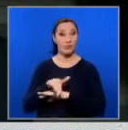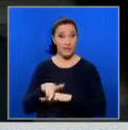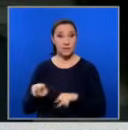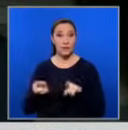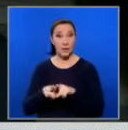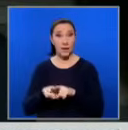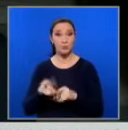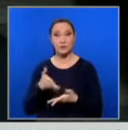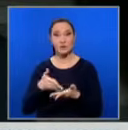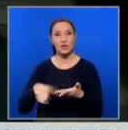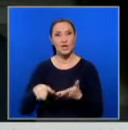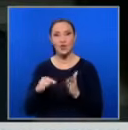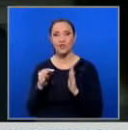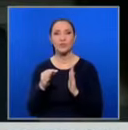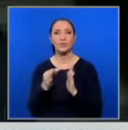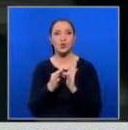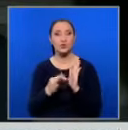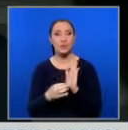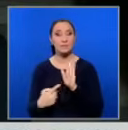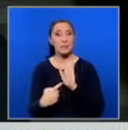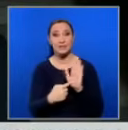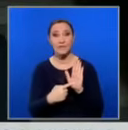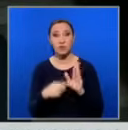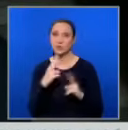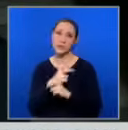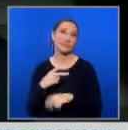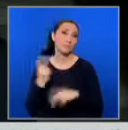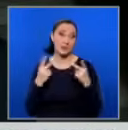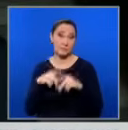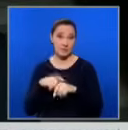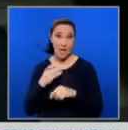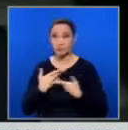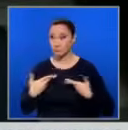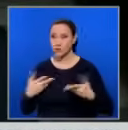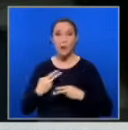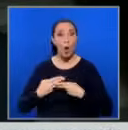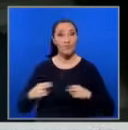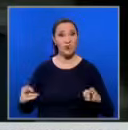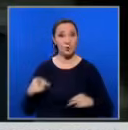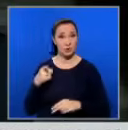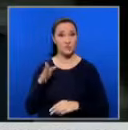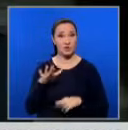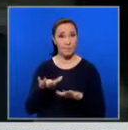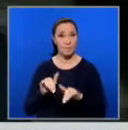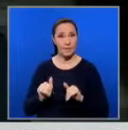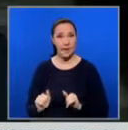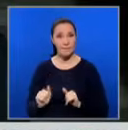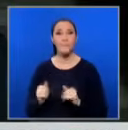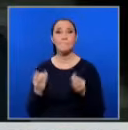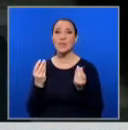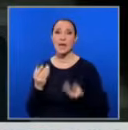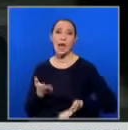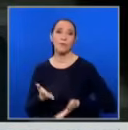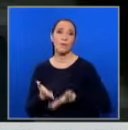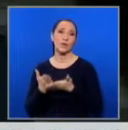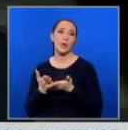са част от точките представени от австрийците, разбира се, че да, ние сме отворени за това. Ще приемем и материална подкрепа